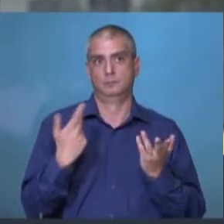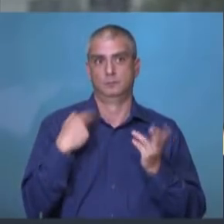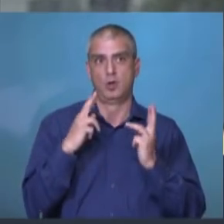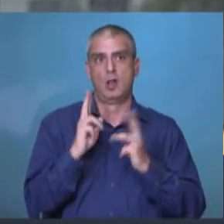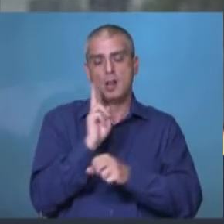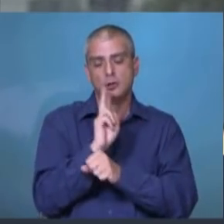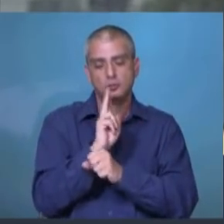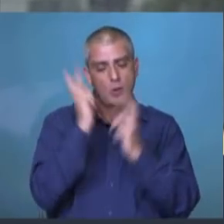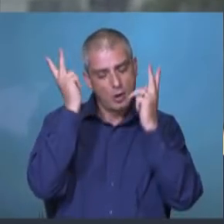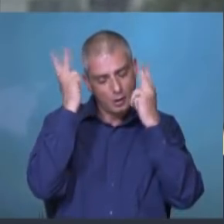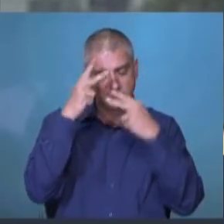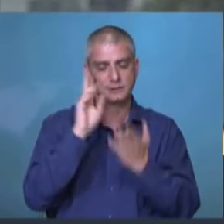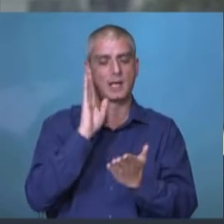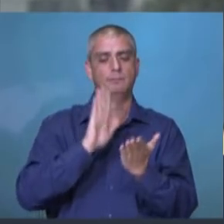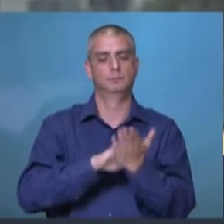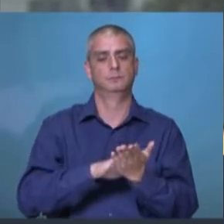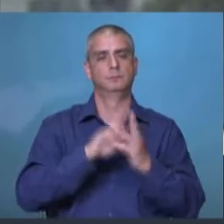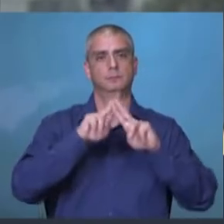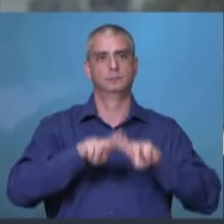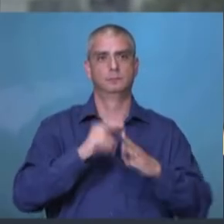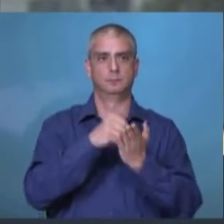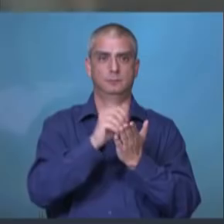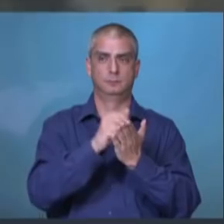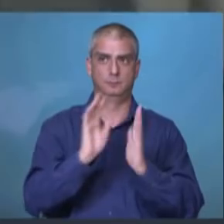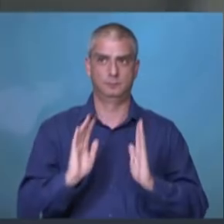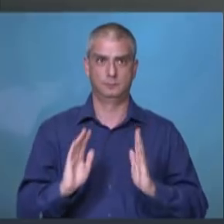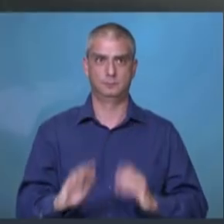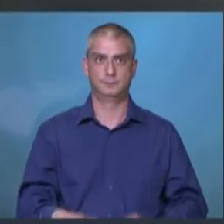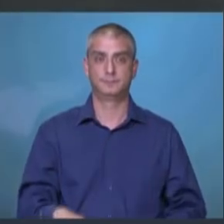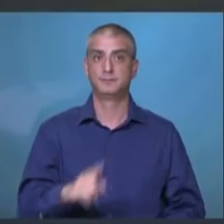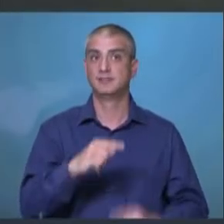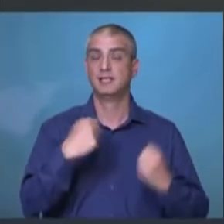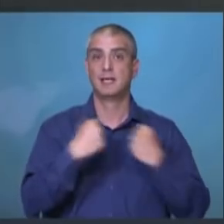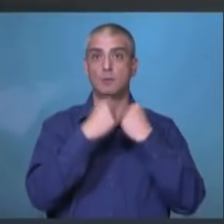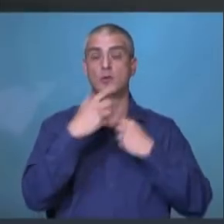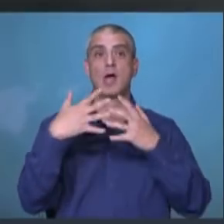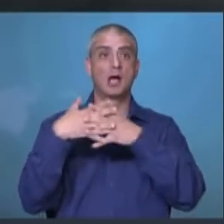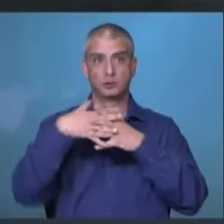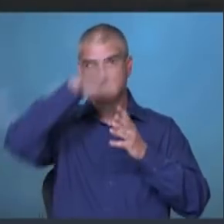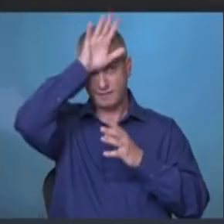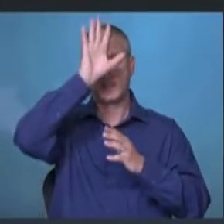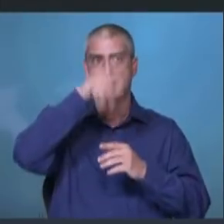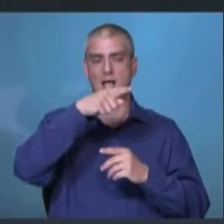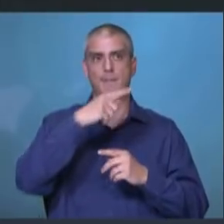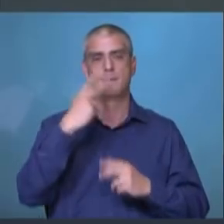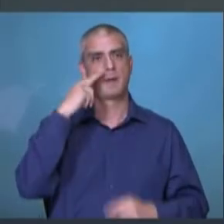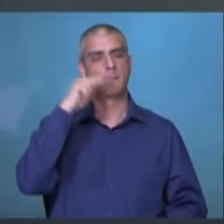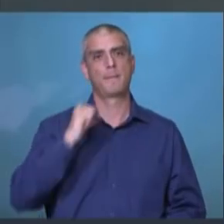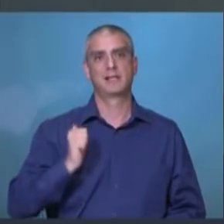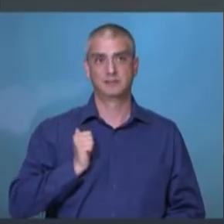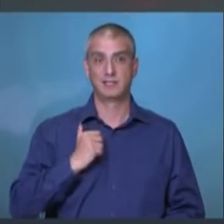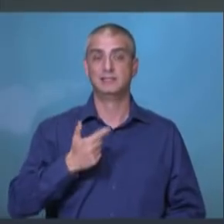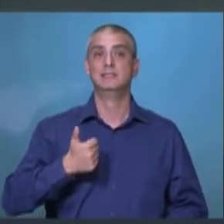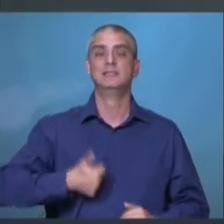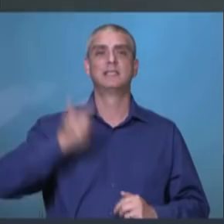souhaitons absolument pouvoir continuer à faire vivre cet accord. העימות בין ארצות הברית לאיראן מתרחש גם בציר הצבאי. הלילה הגיע שר